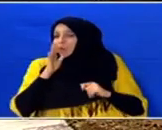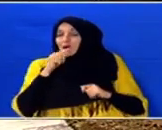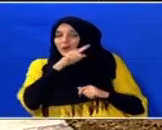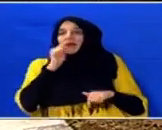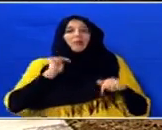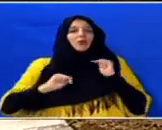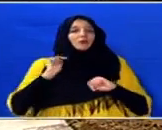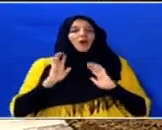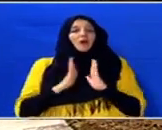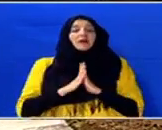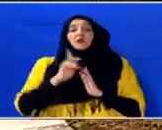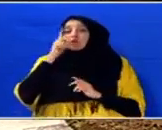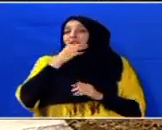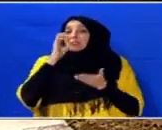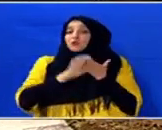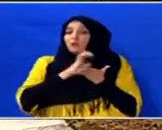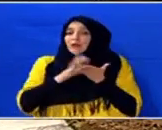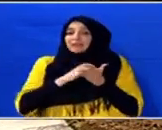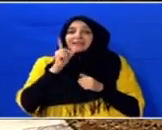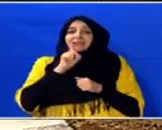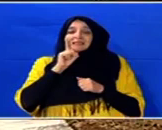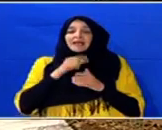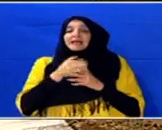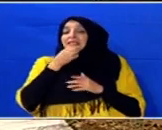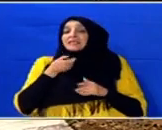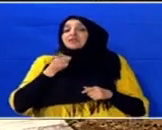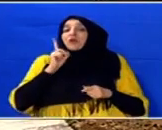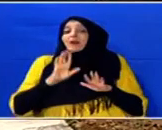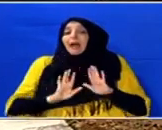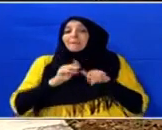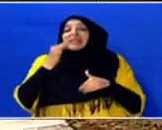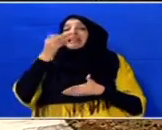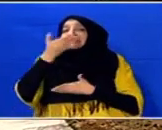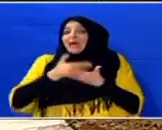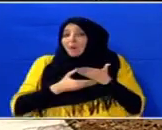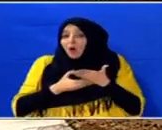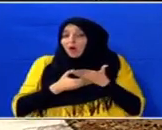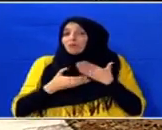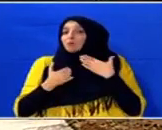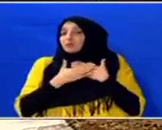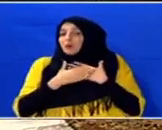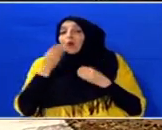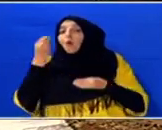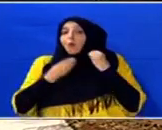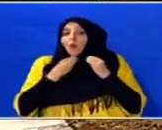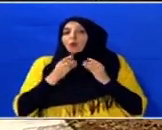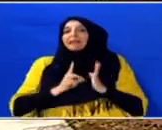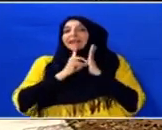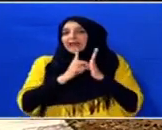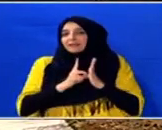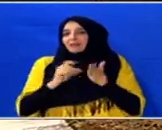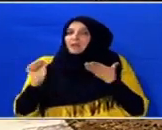قال في سورة النساء من بعد وصية توصون بها أو دين. لذلك جاءت القاعدة الفقهية التي